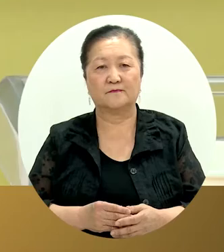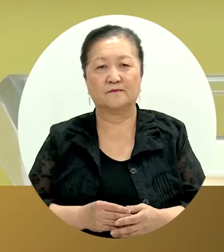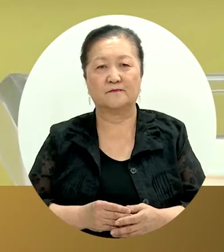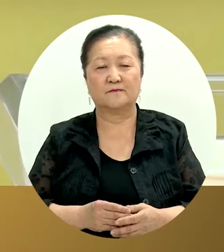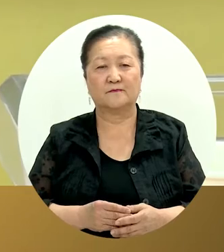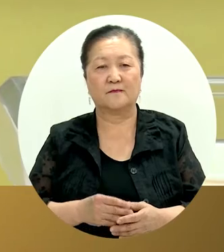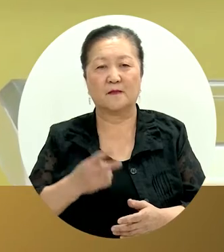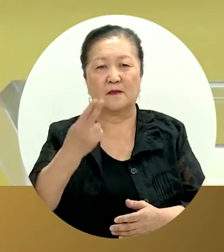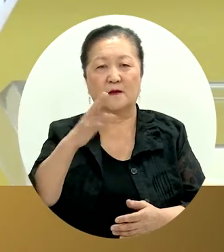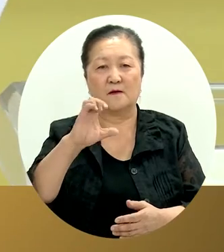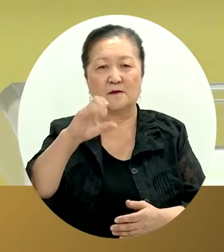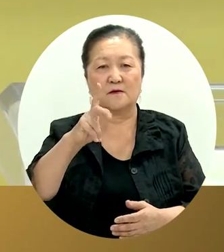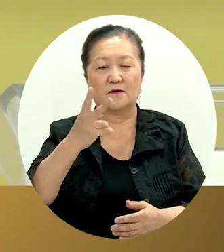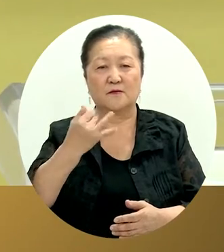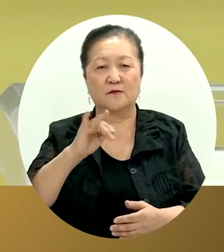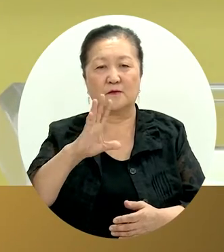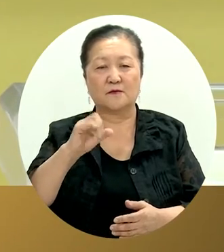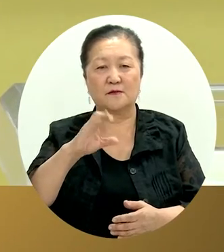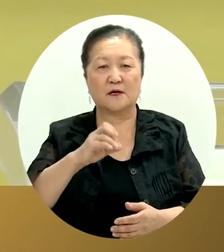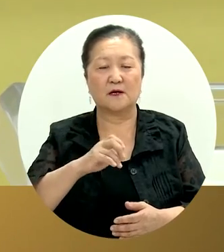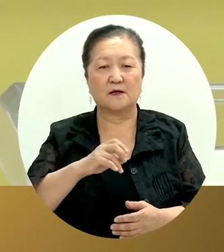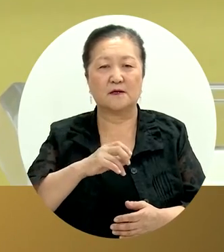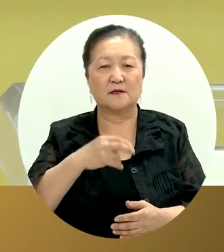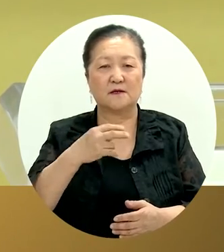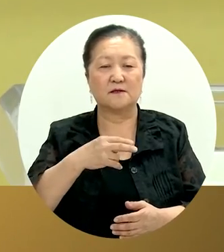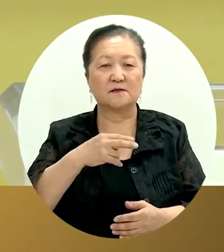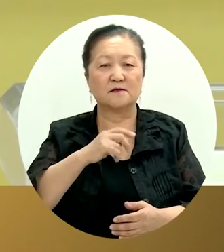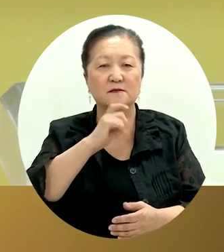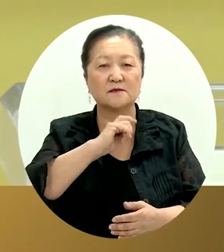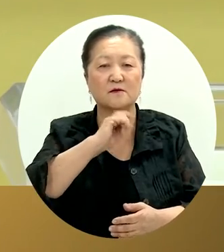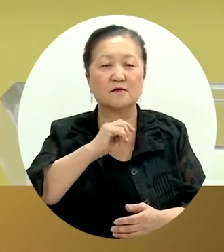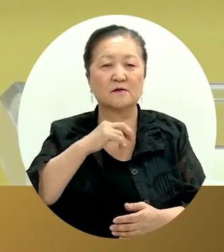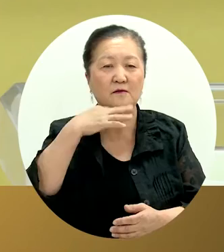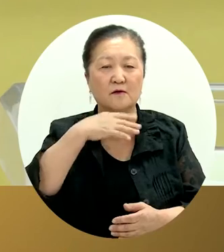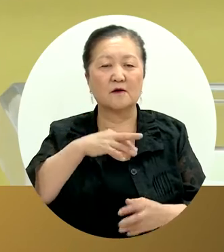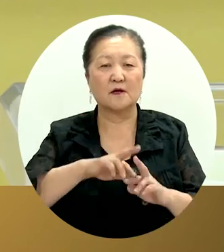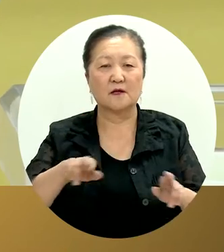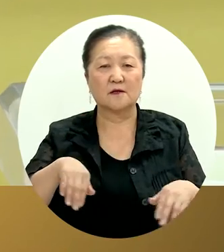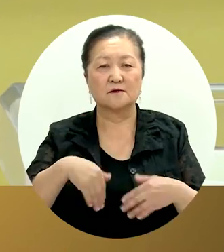За давсгүй усаа цэнхэр өнгөөр ялгаж үгээр.